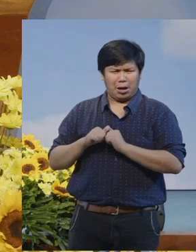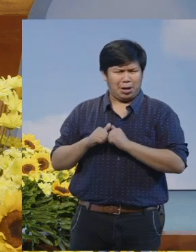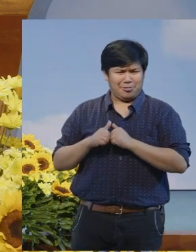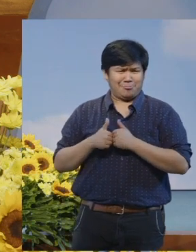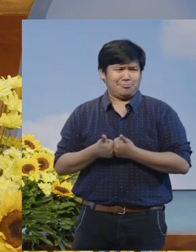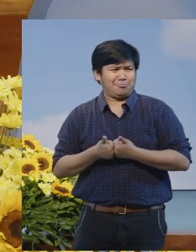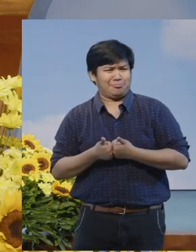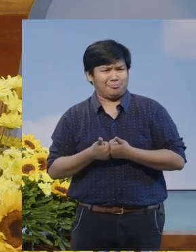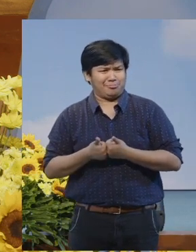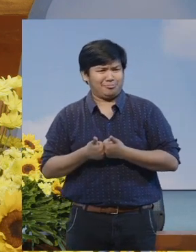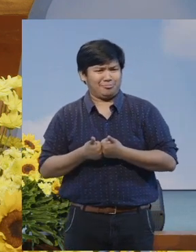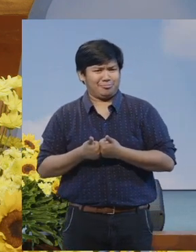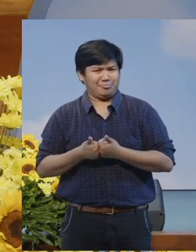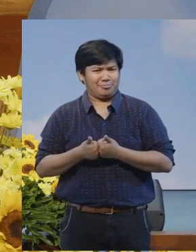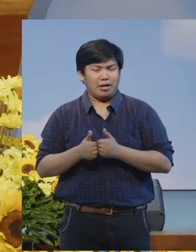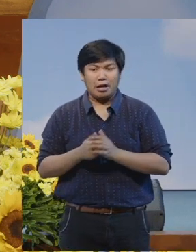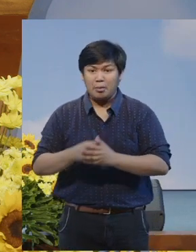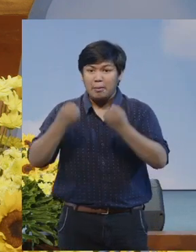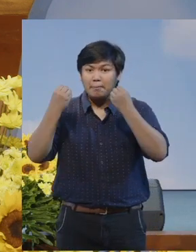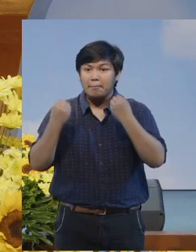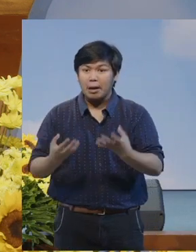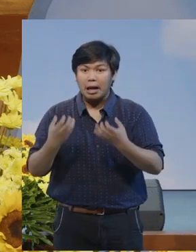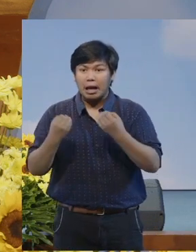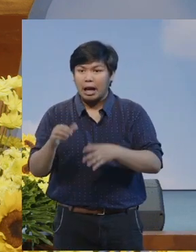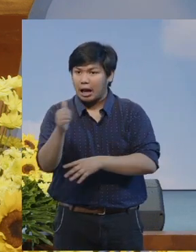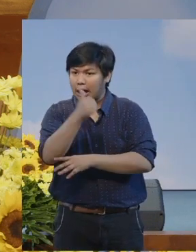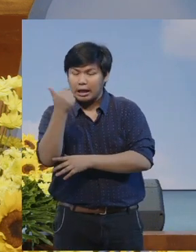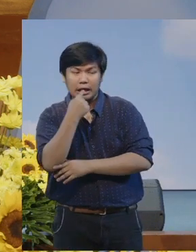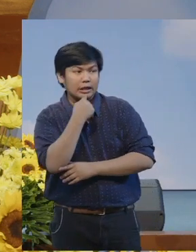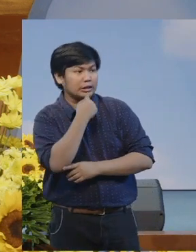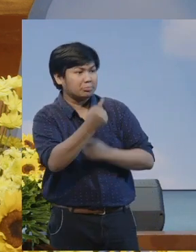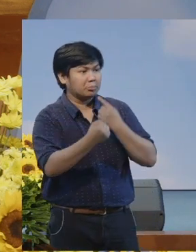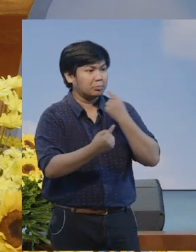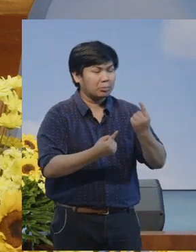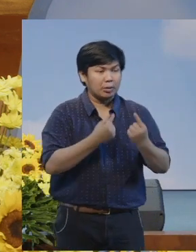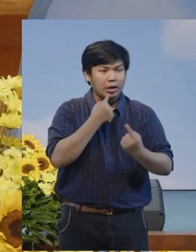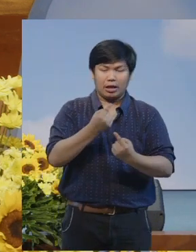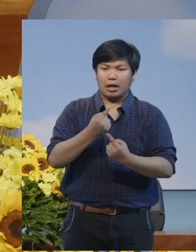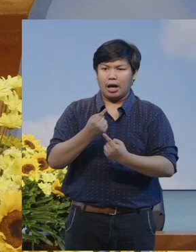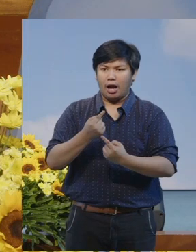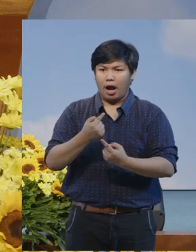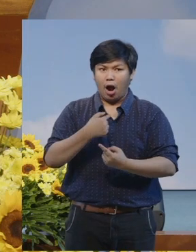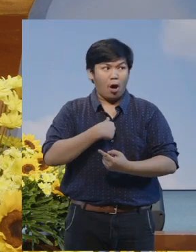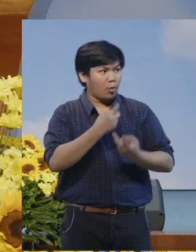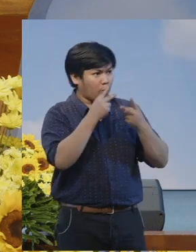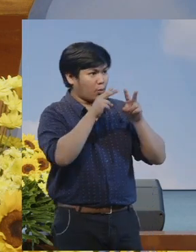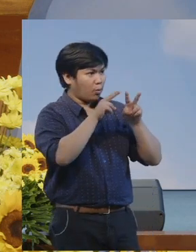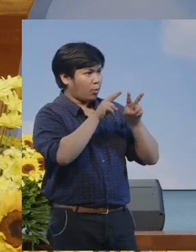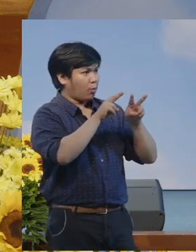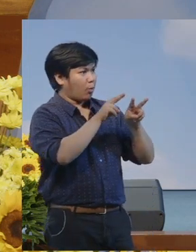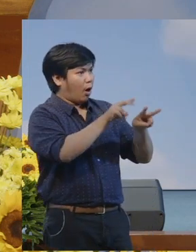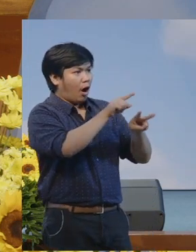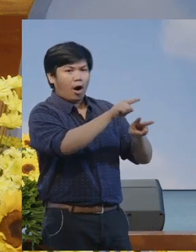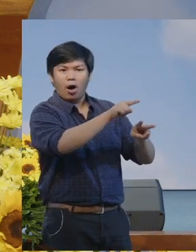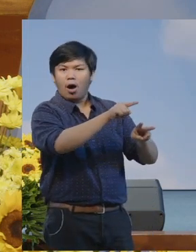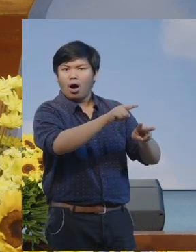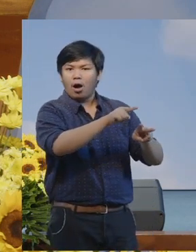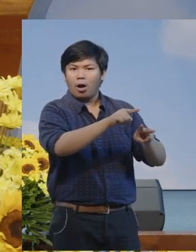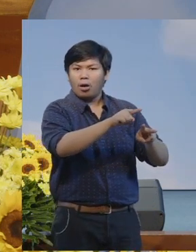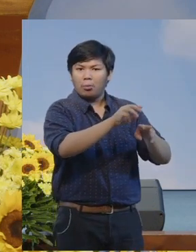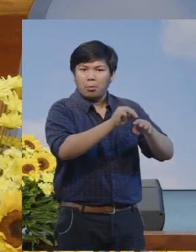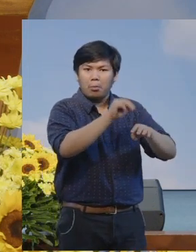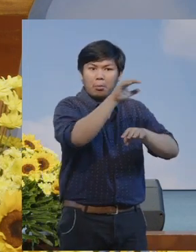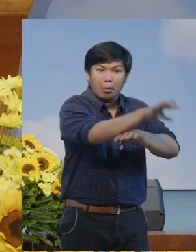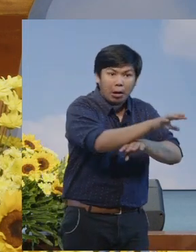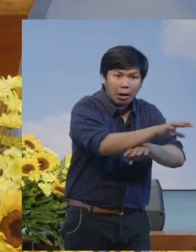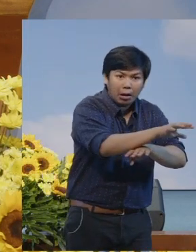buhay na. Maraming nagsasabi na sila ay nakakita ng mga kababalaghan o